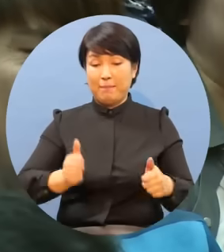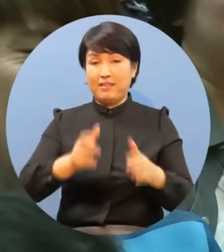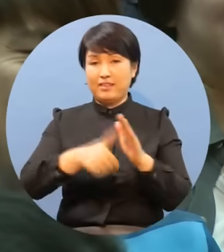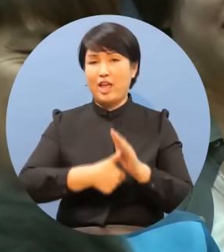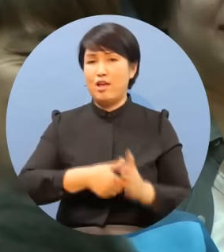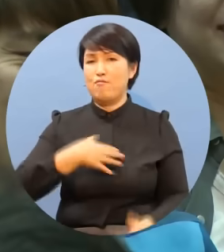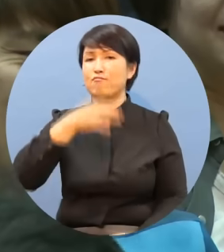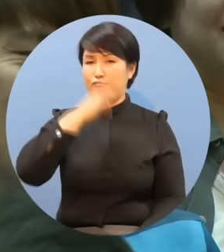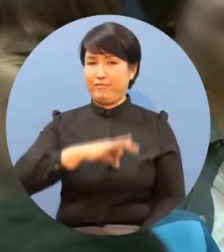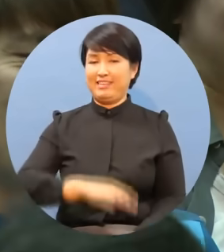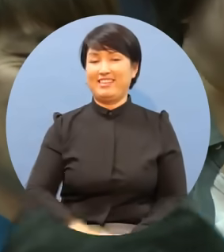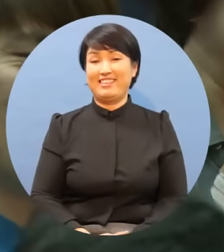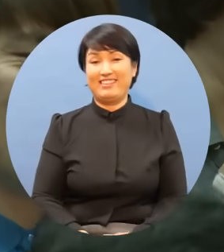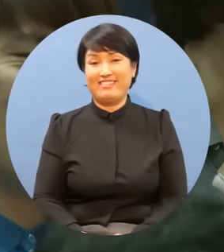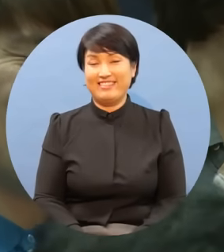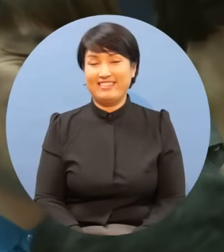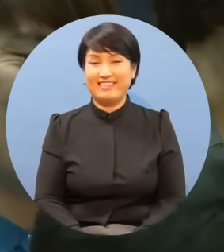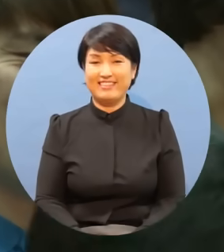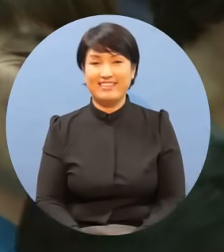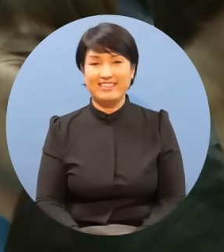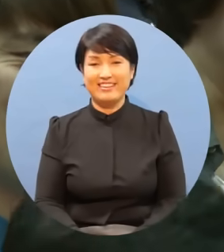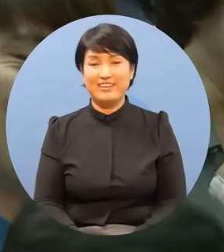유리합니다.